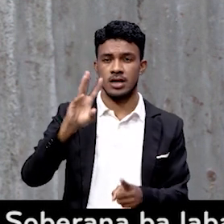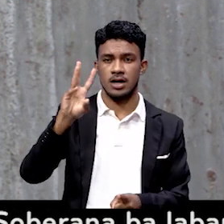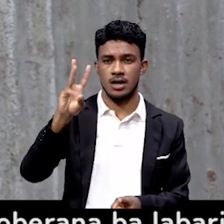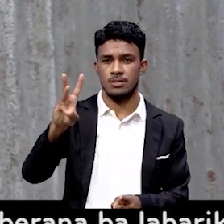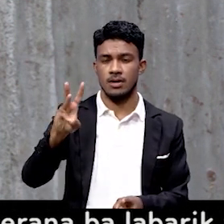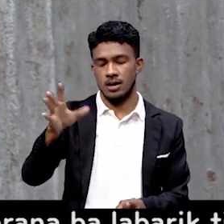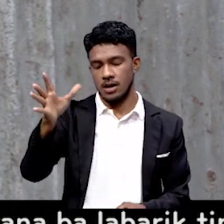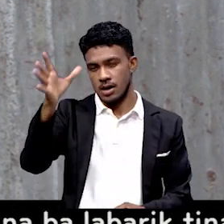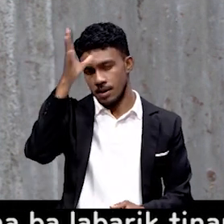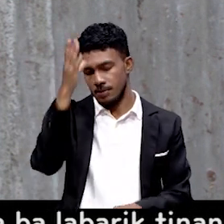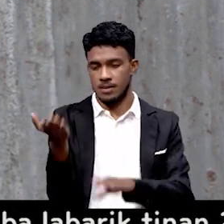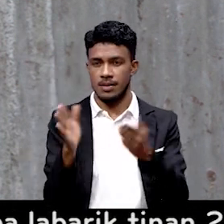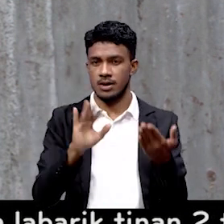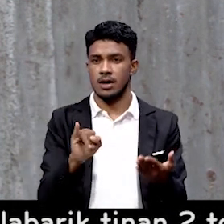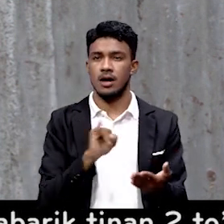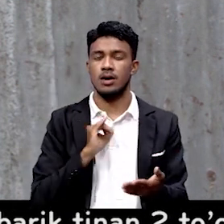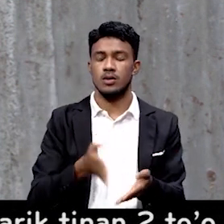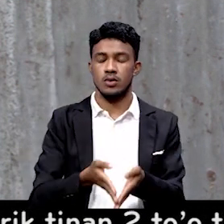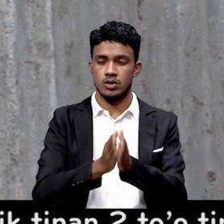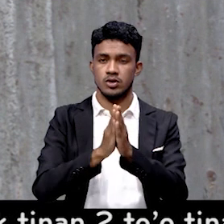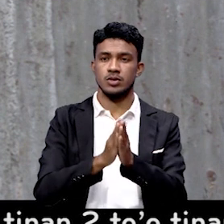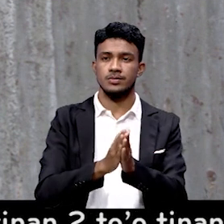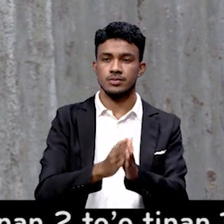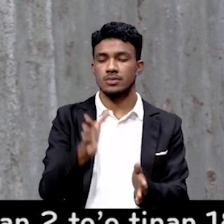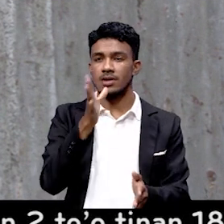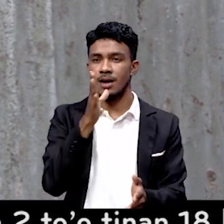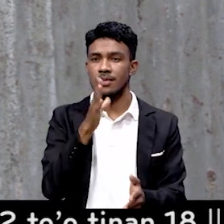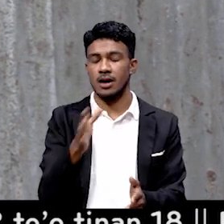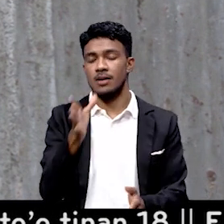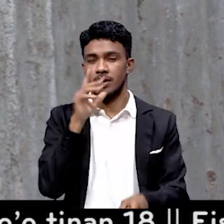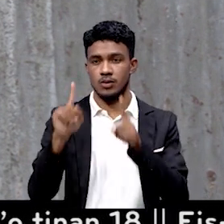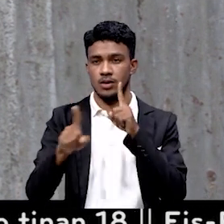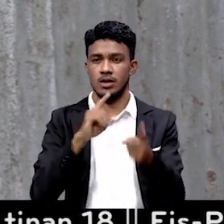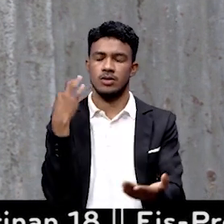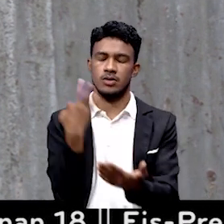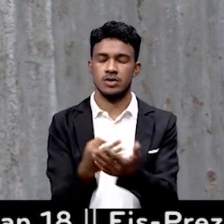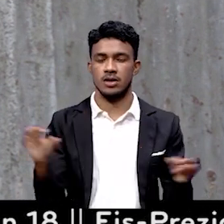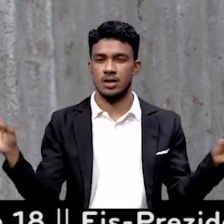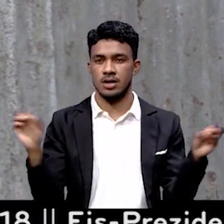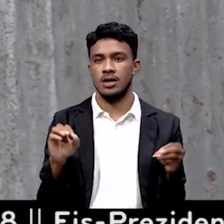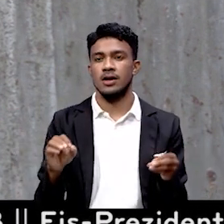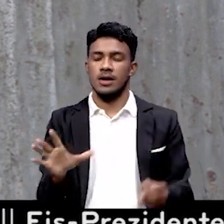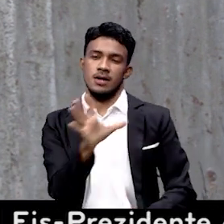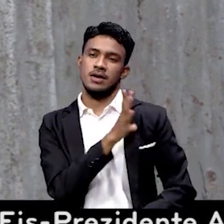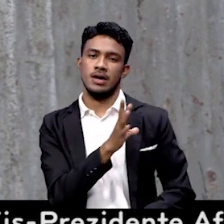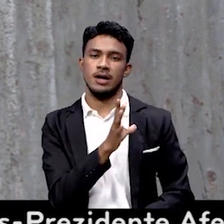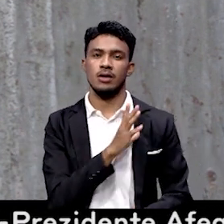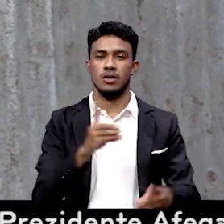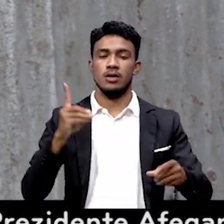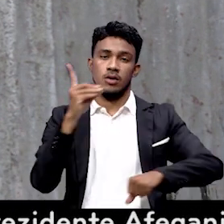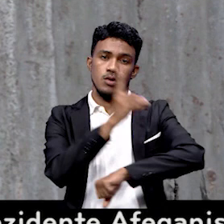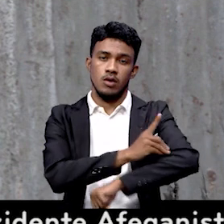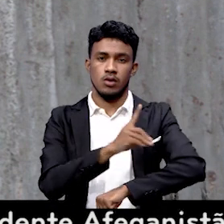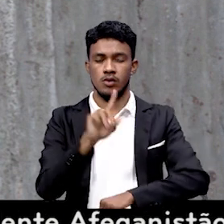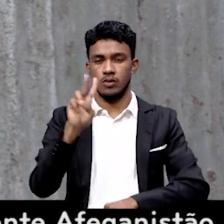tena khususan ba amadian osan selanya neve dia hein loron rua loron tolu